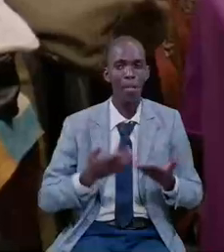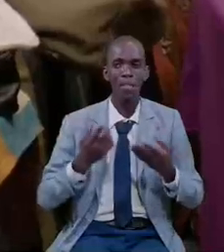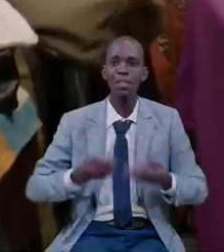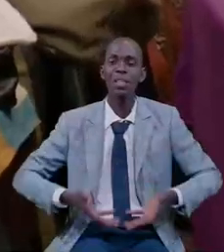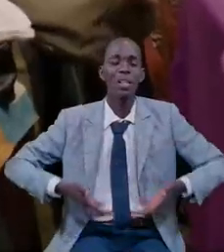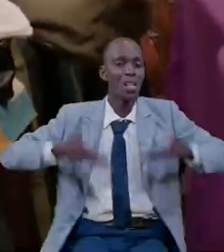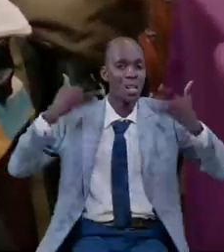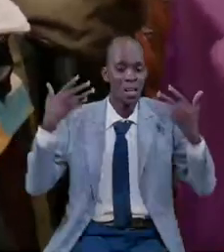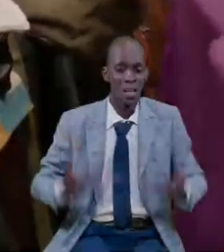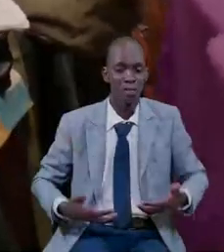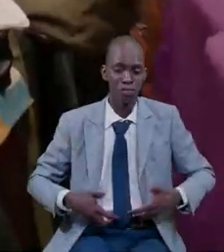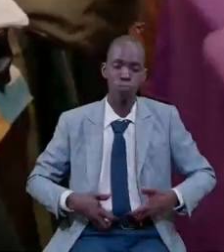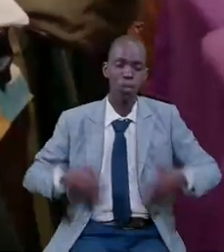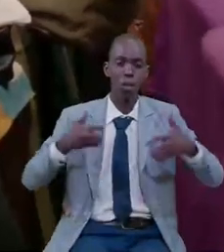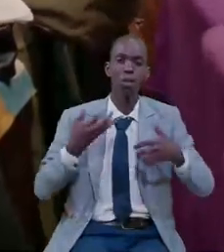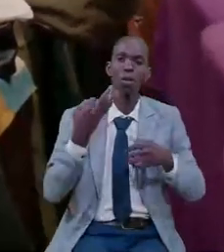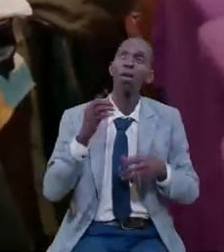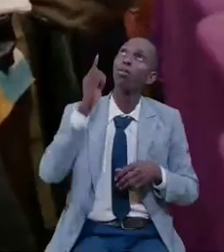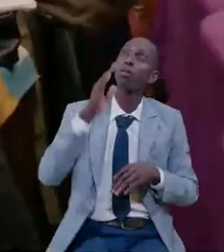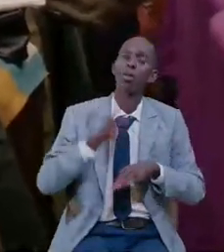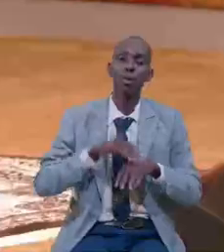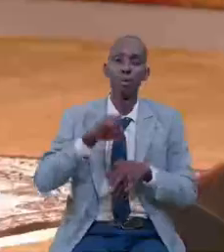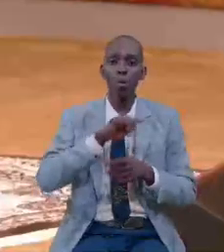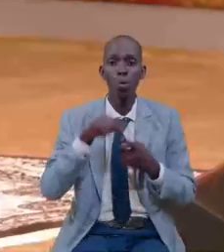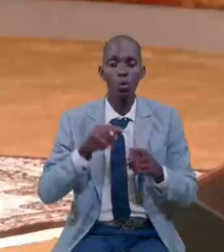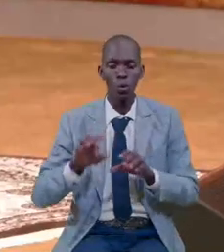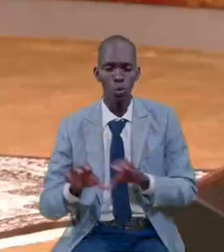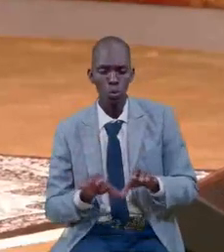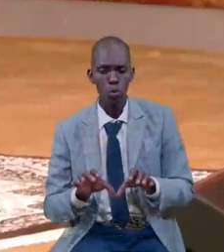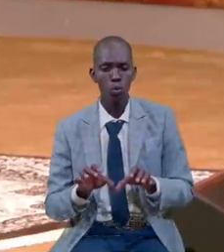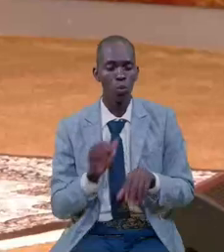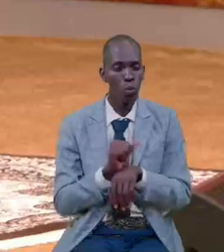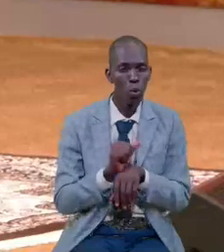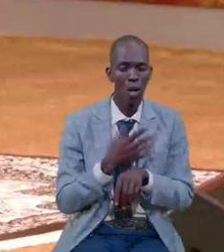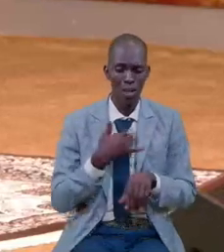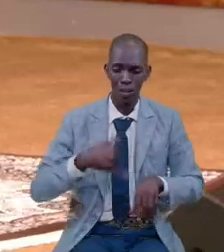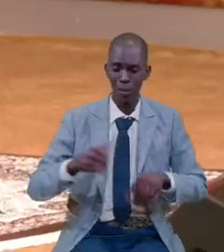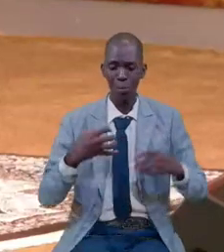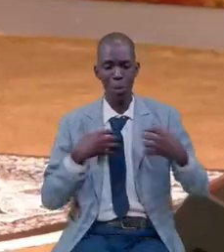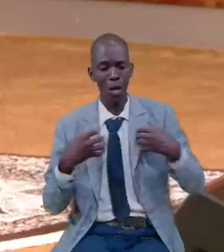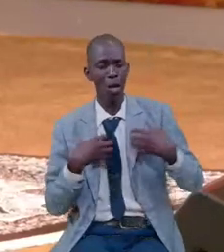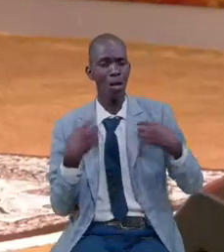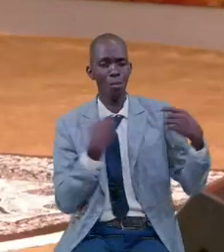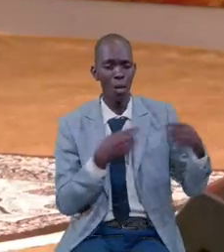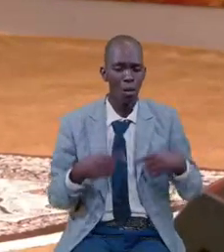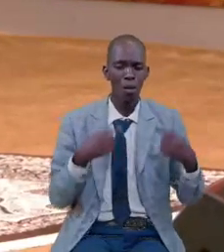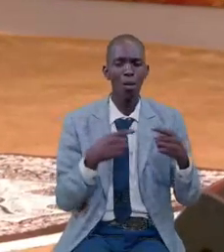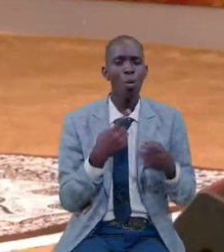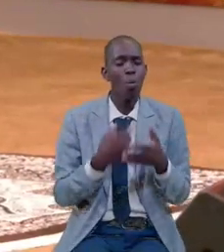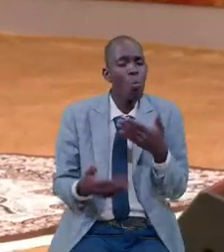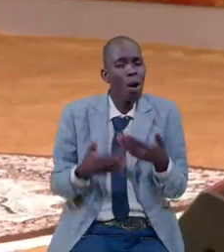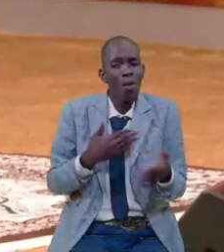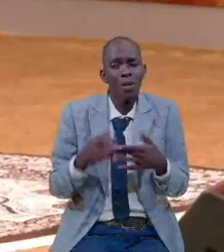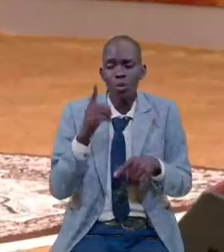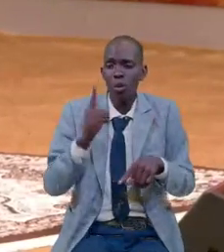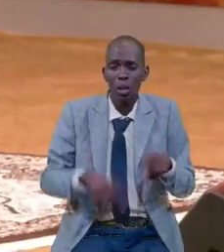la vengeance de Dieu. Vous le faites, mais vous murmurez. Vous plaignez. Alors, vous querellez. Tout ce